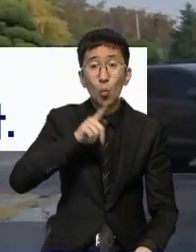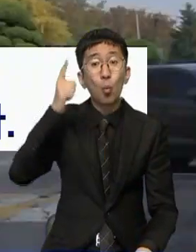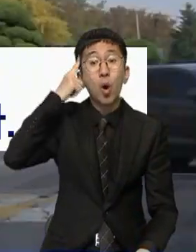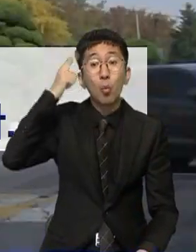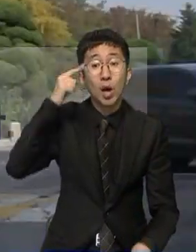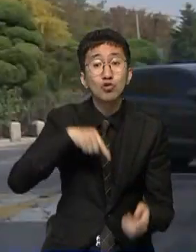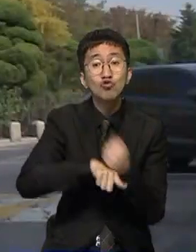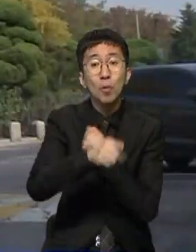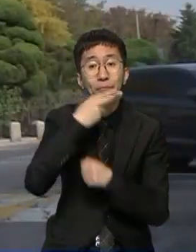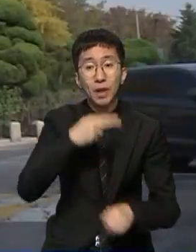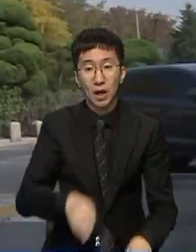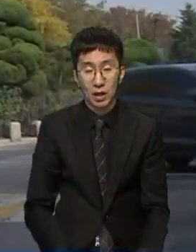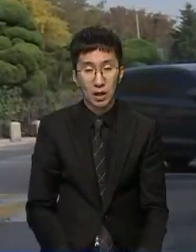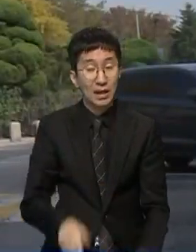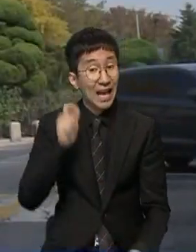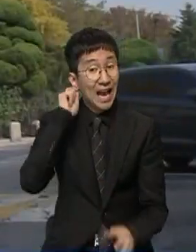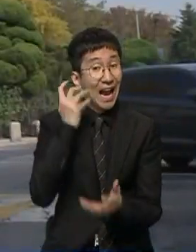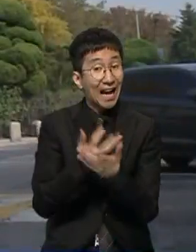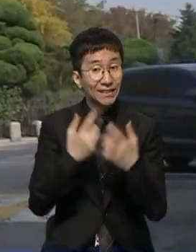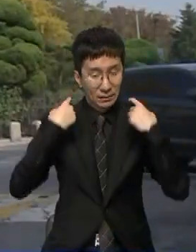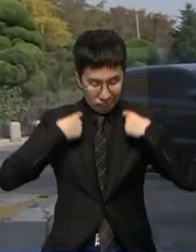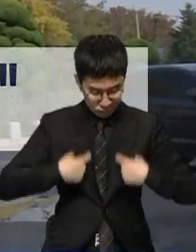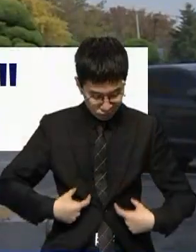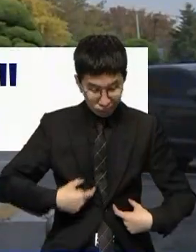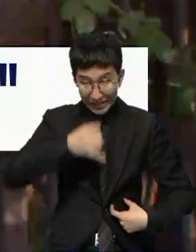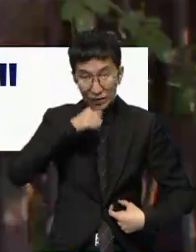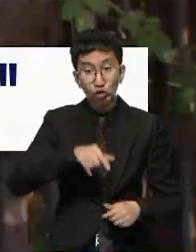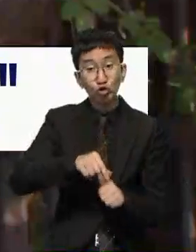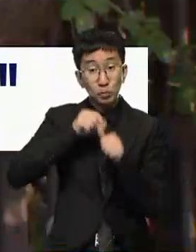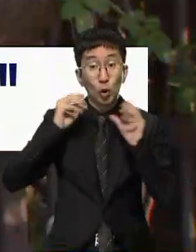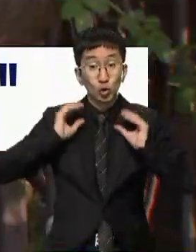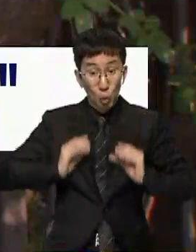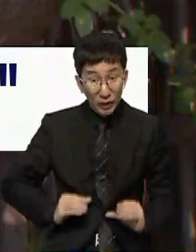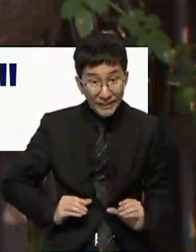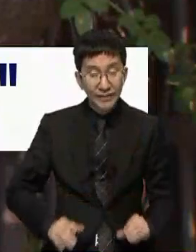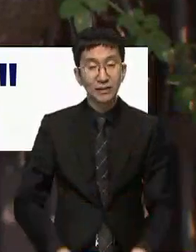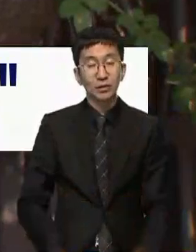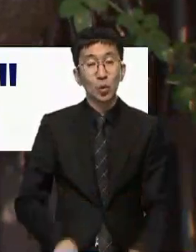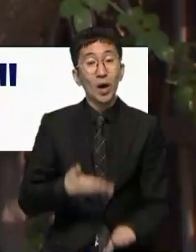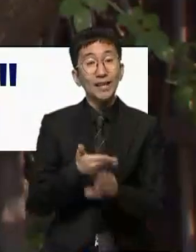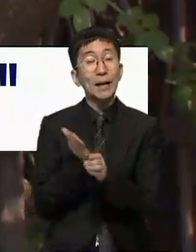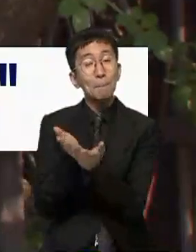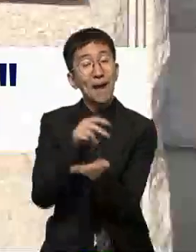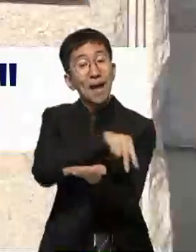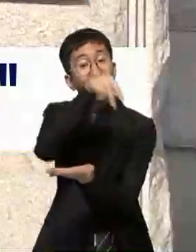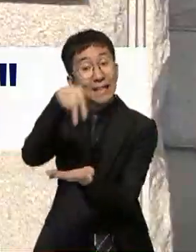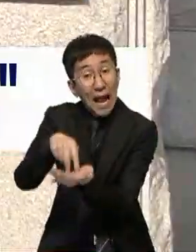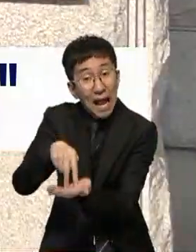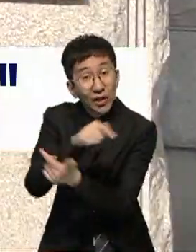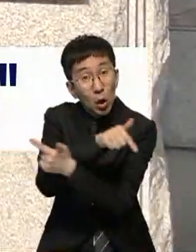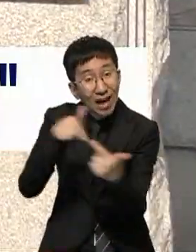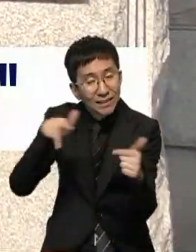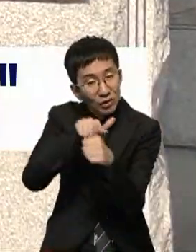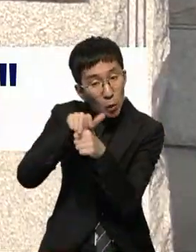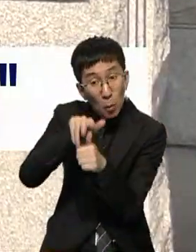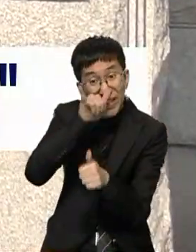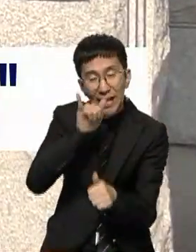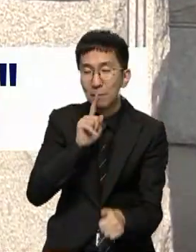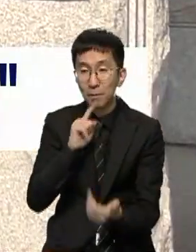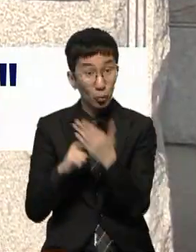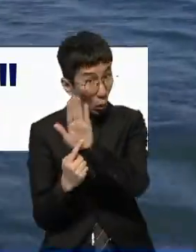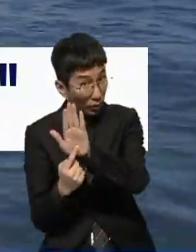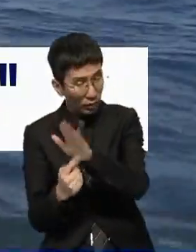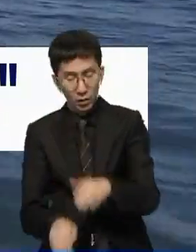것입니다. 한자가 적힌 구명조끼와 고 이대준 씨가 다른 선박에 옮겨 탔던 정황이 있었다는 감사원